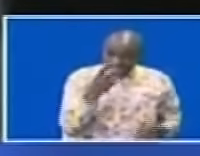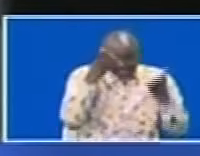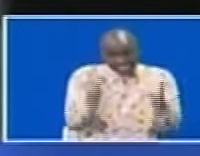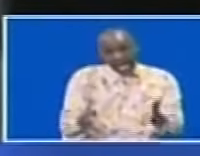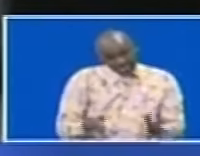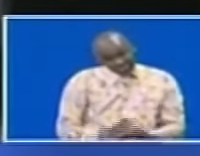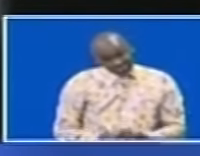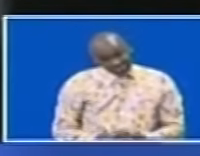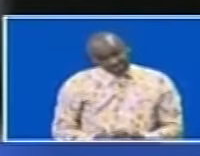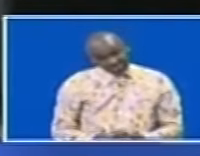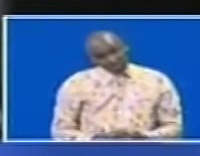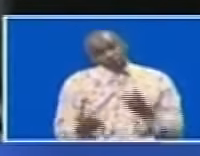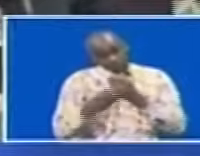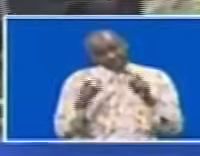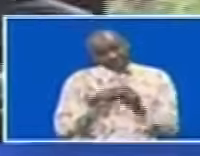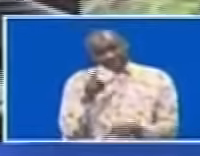hapa.